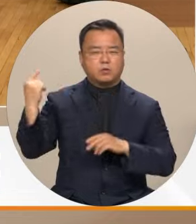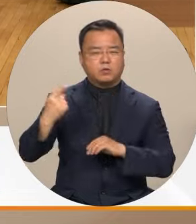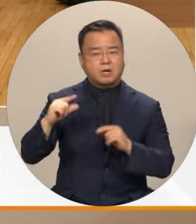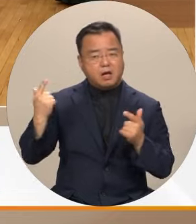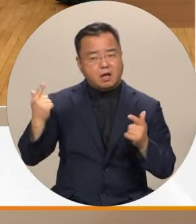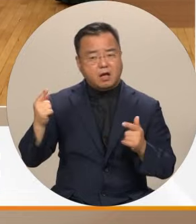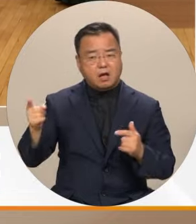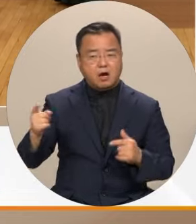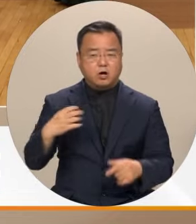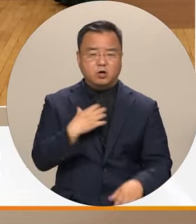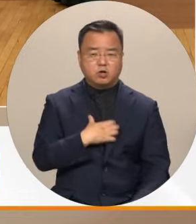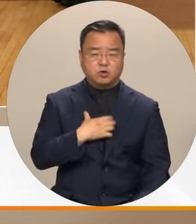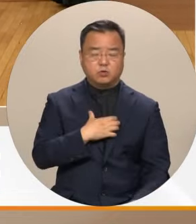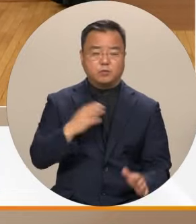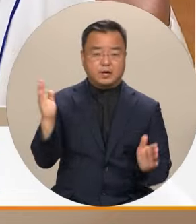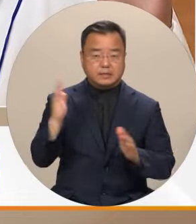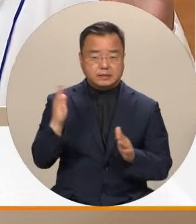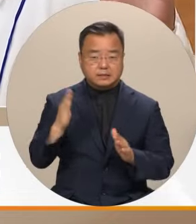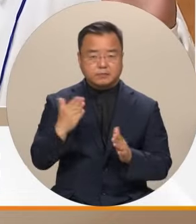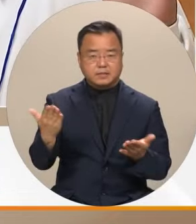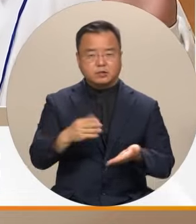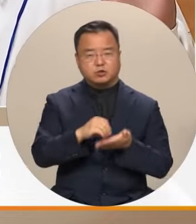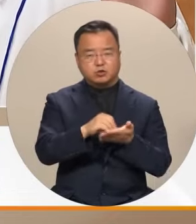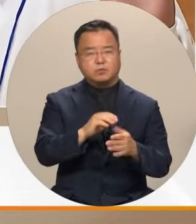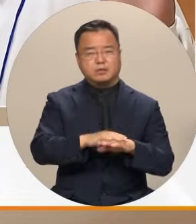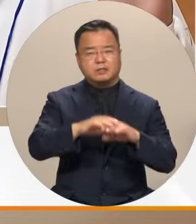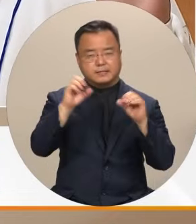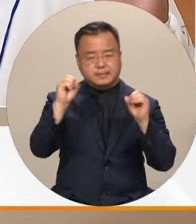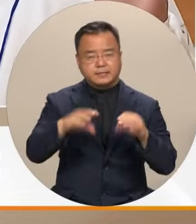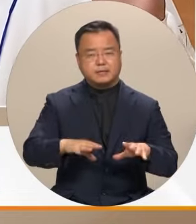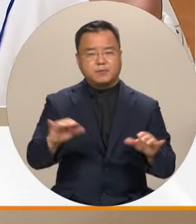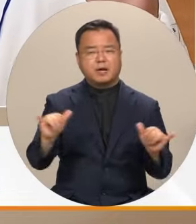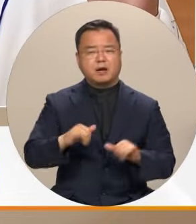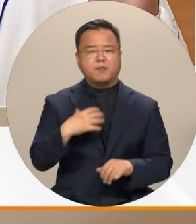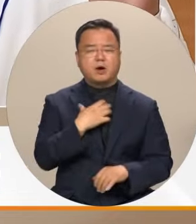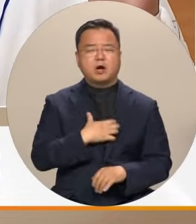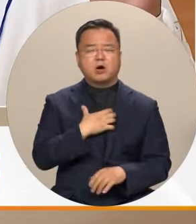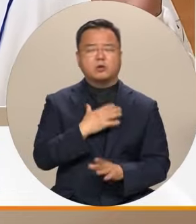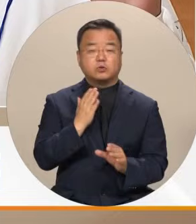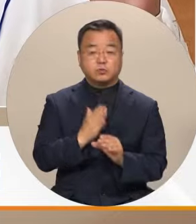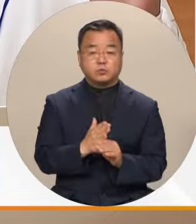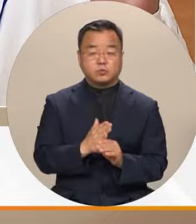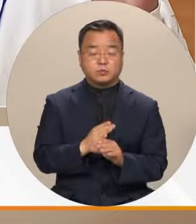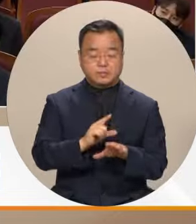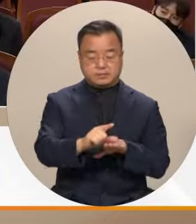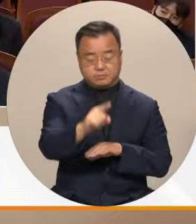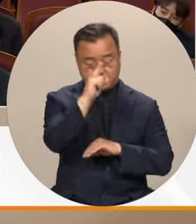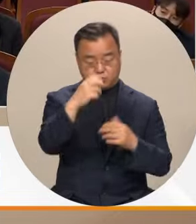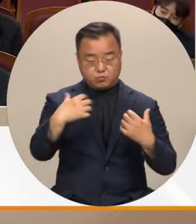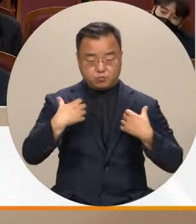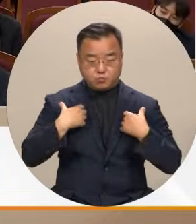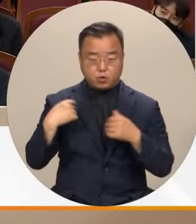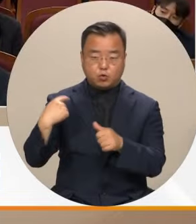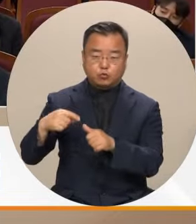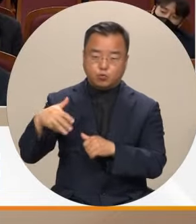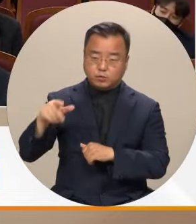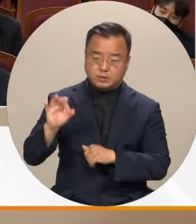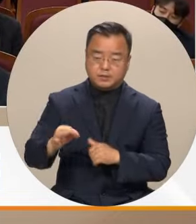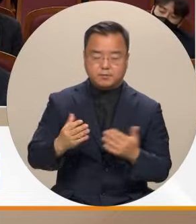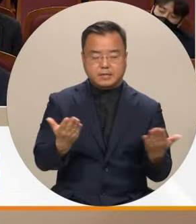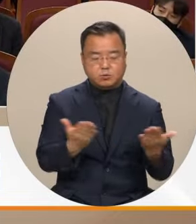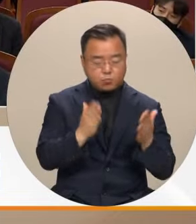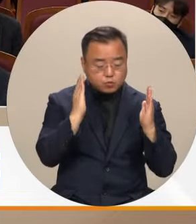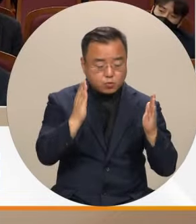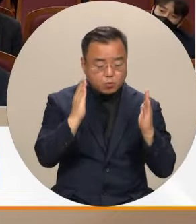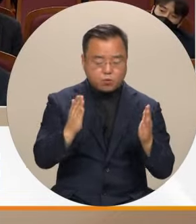우려하고 또 학생들도 취업이 무산될까 걱정하게 되는데요이 지자체와 교육청은 학업과 취업이 연계될 수 있는